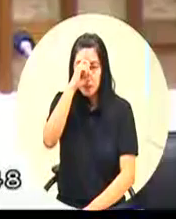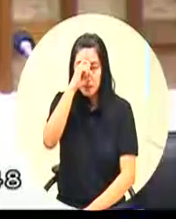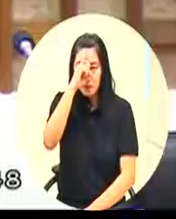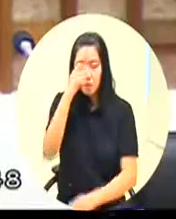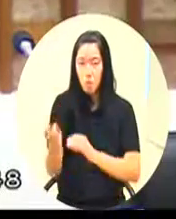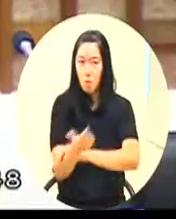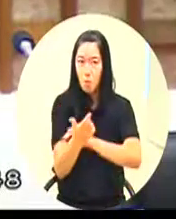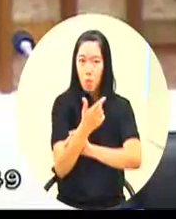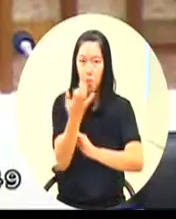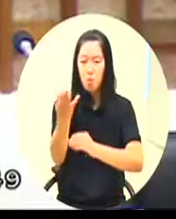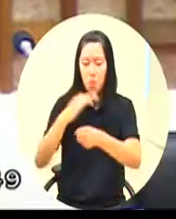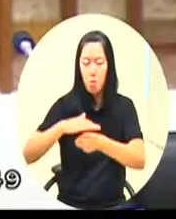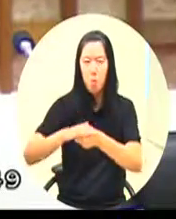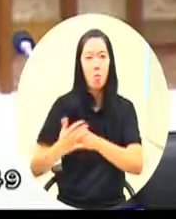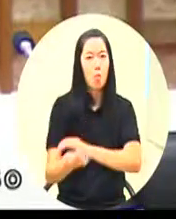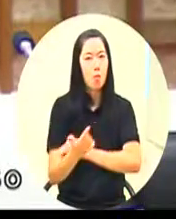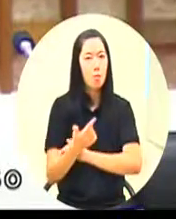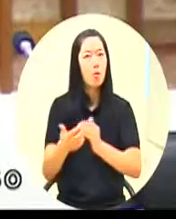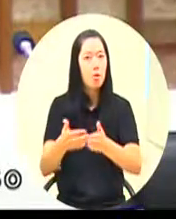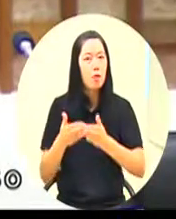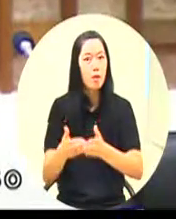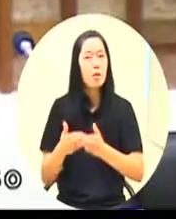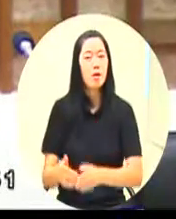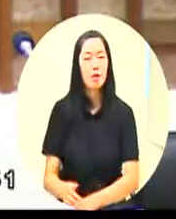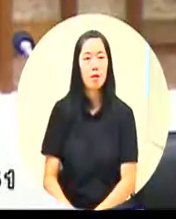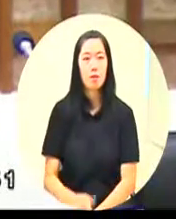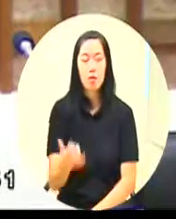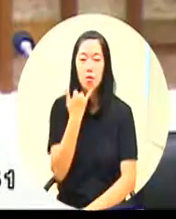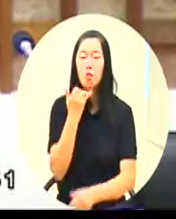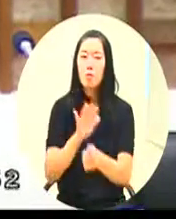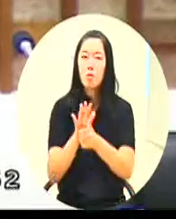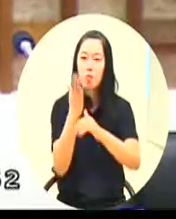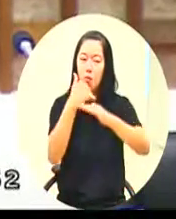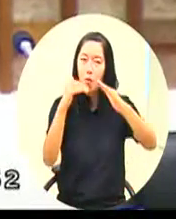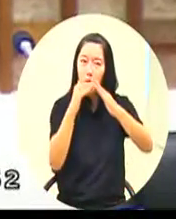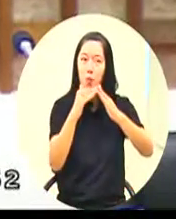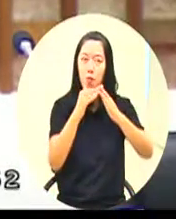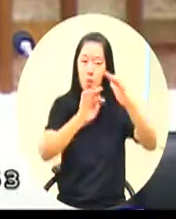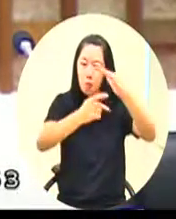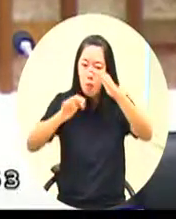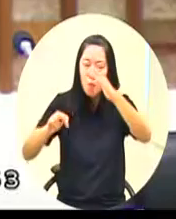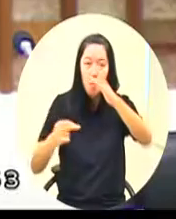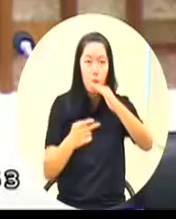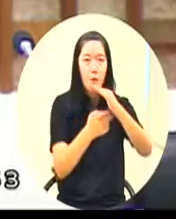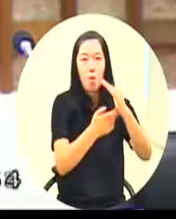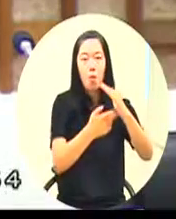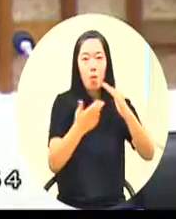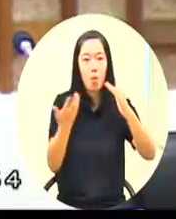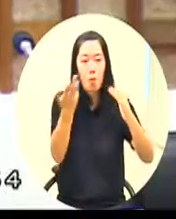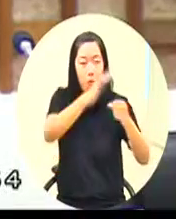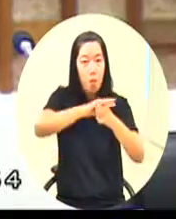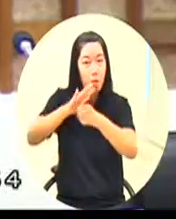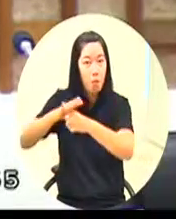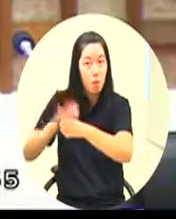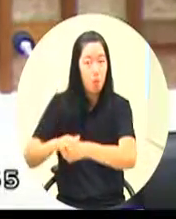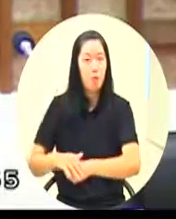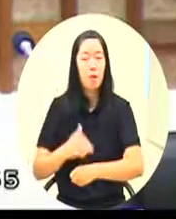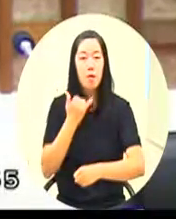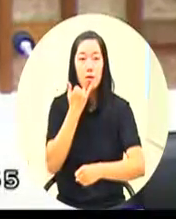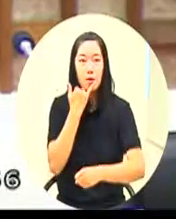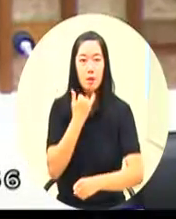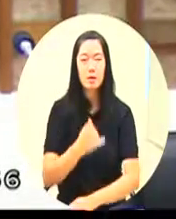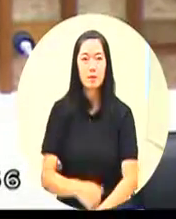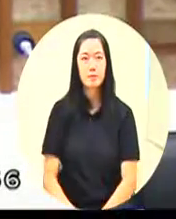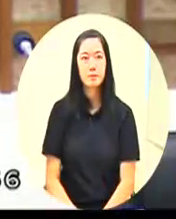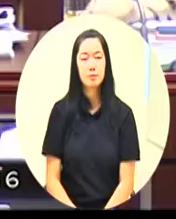到经费到位，让他们能够做一个更完善的一个，不管安全的维护，还有各项设施的维护，做一个主体的。